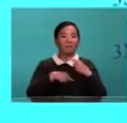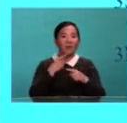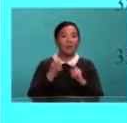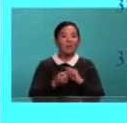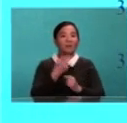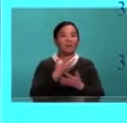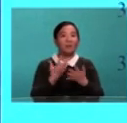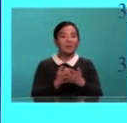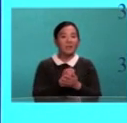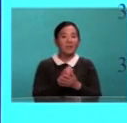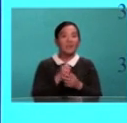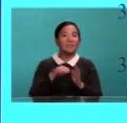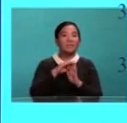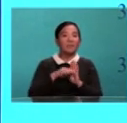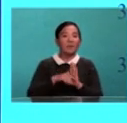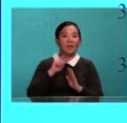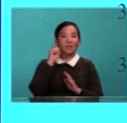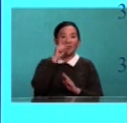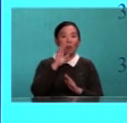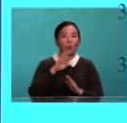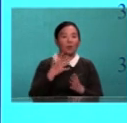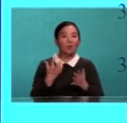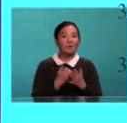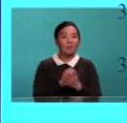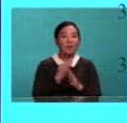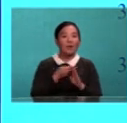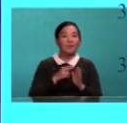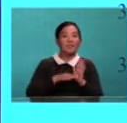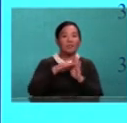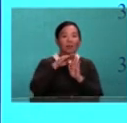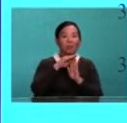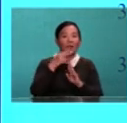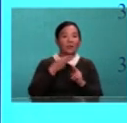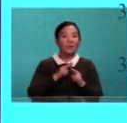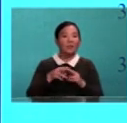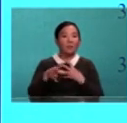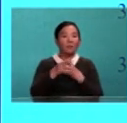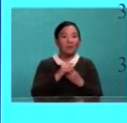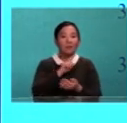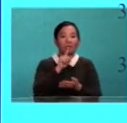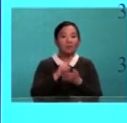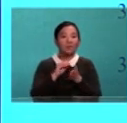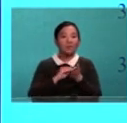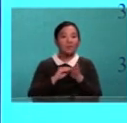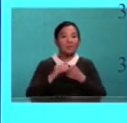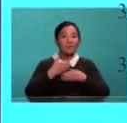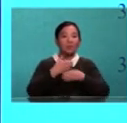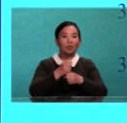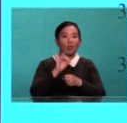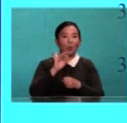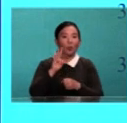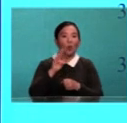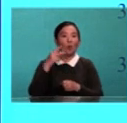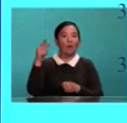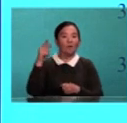определяем степень окисления. После того, как мы определили степень окисления, мы с вами должны написать сокращенные ионные